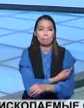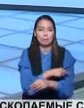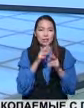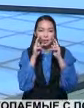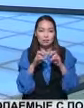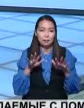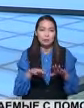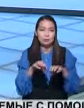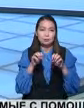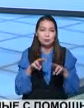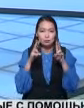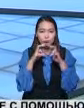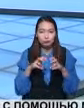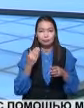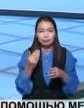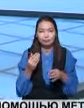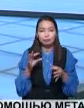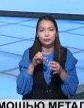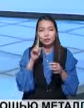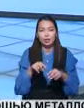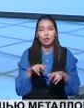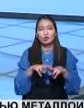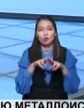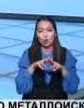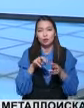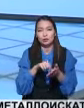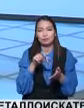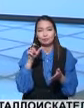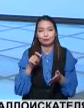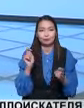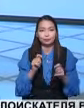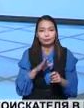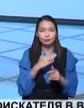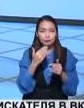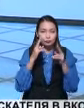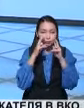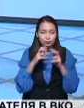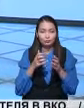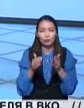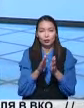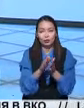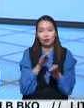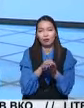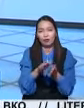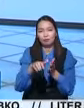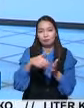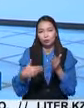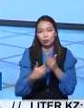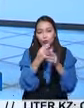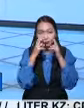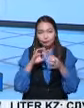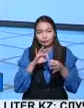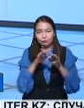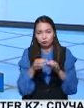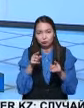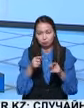К расследованию подключились столичные эксперты. Пришлось сделать эксгумацию тела, после которой выяснились весьма любопытные подробности. И дело приняло другой